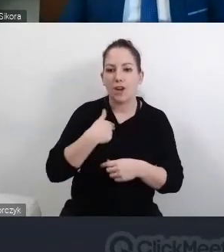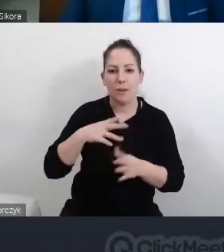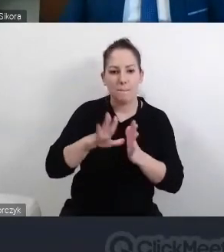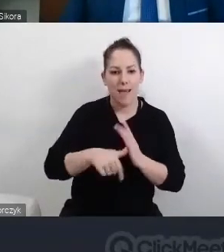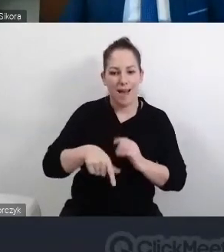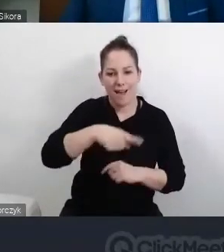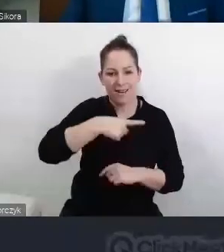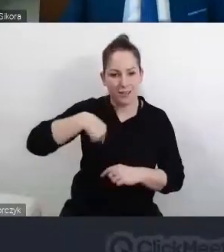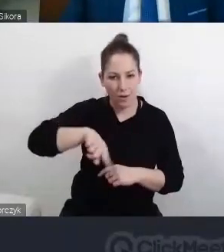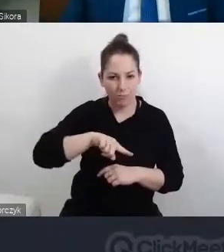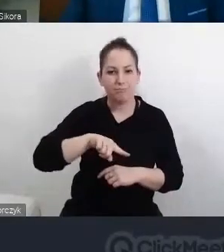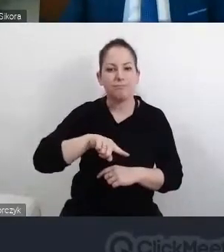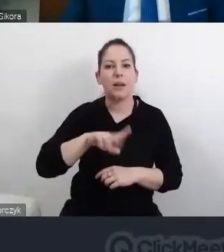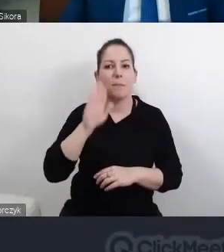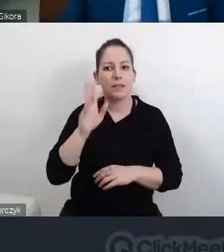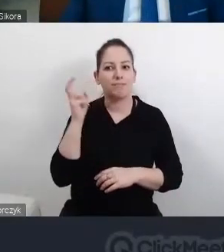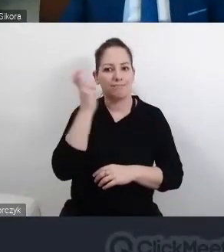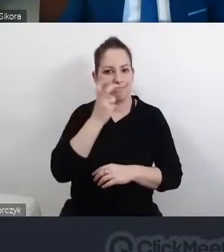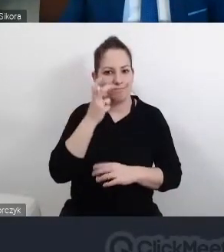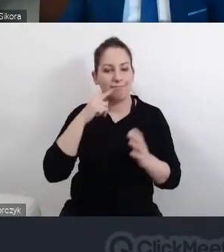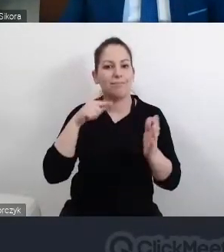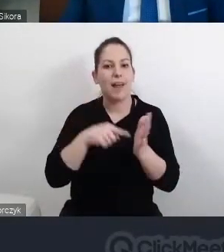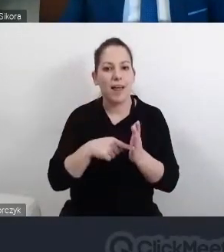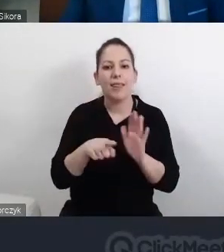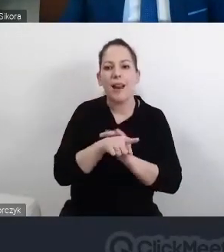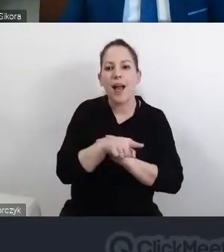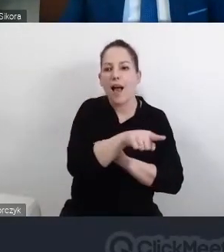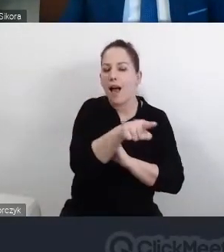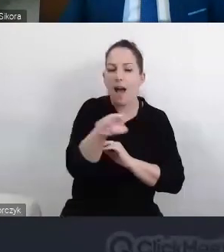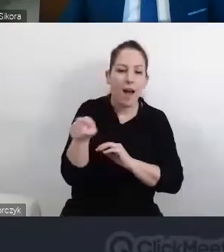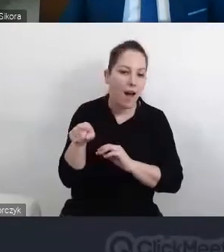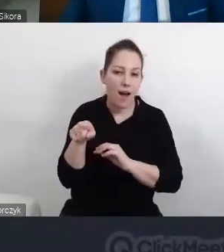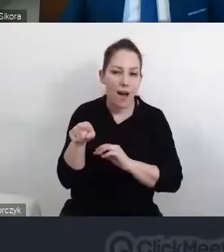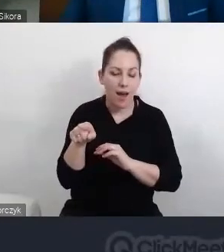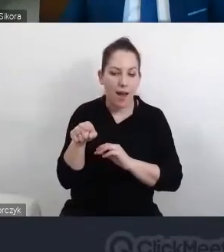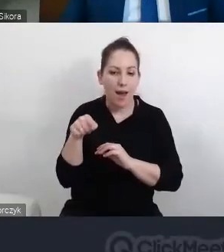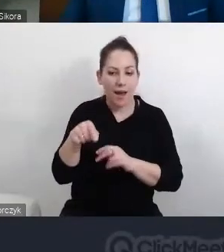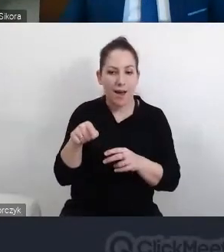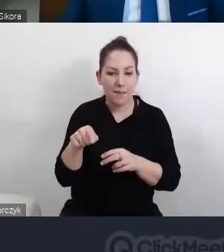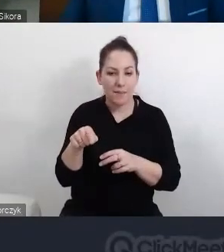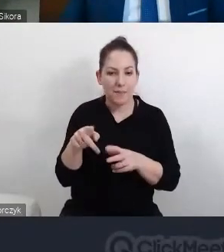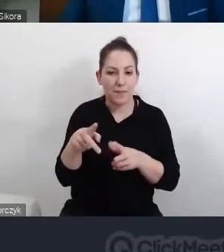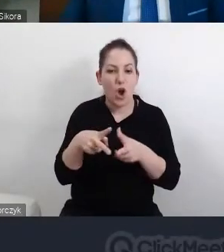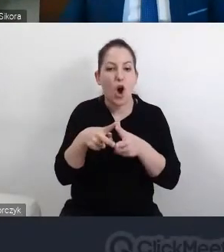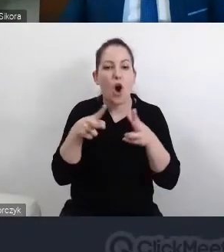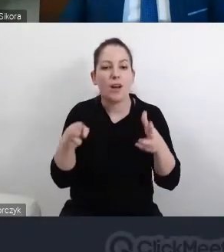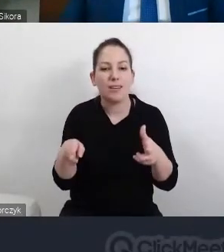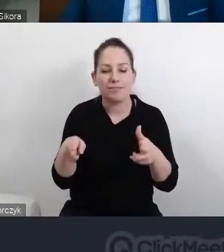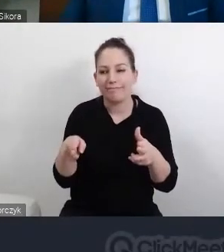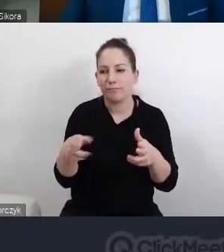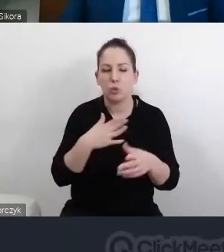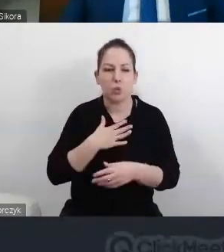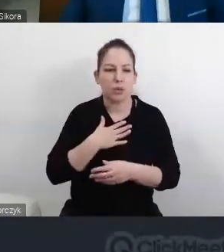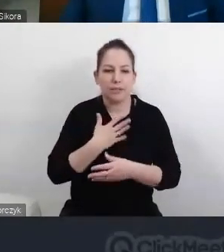miasto stanie się atrakcyjne właśnie dla tych, którzy w tym okresie nie widzą jak